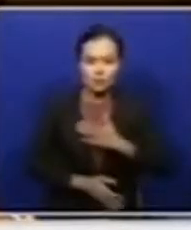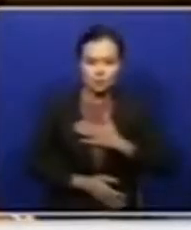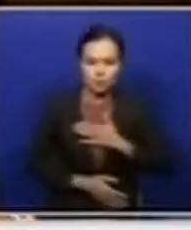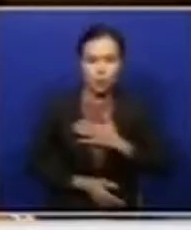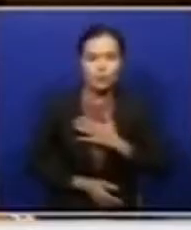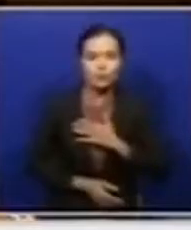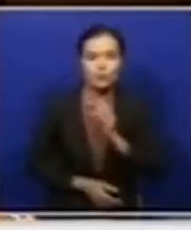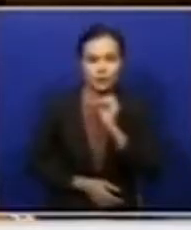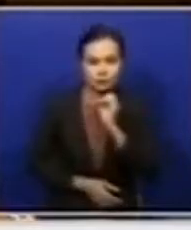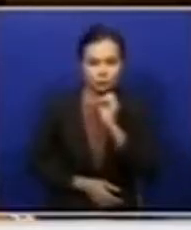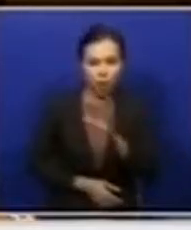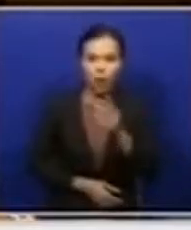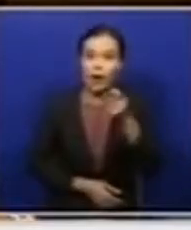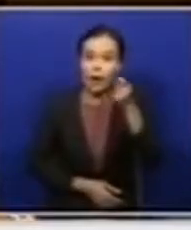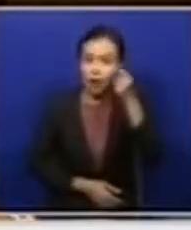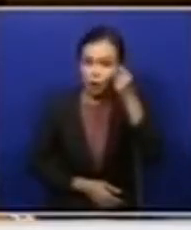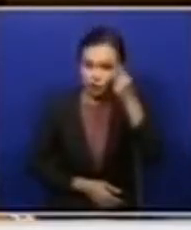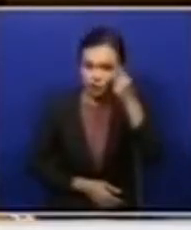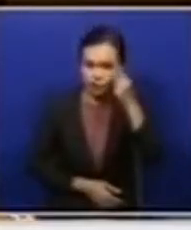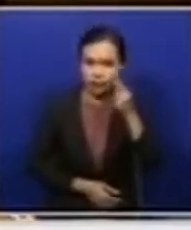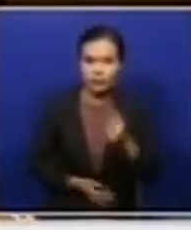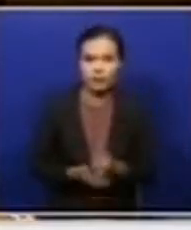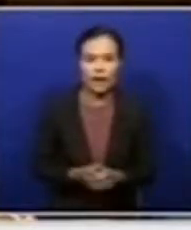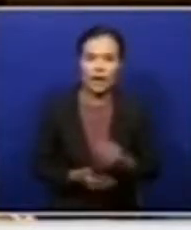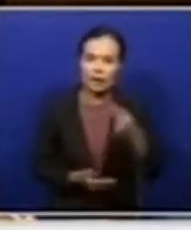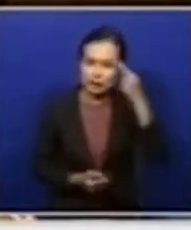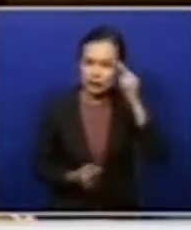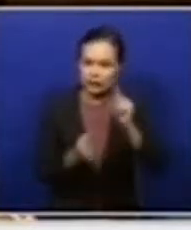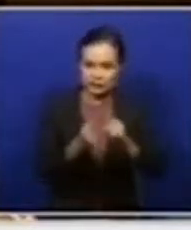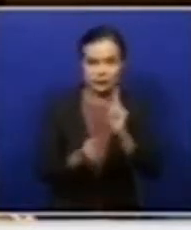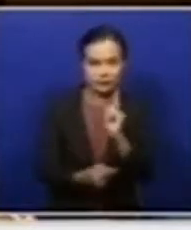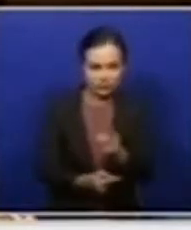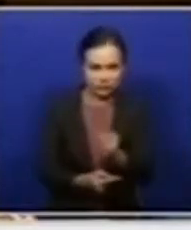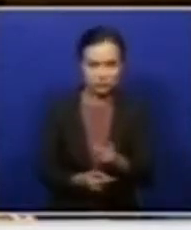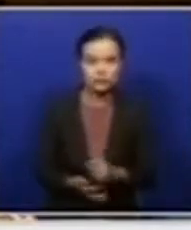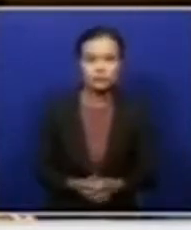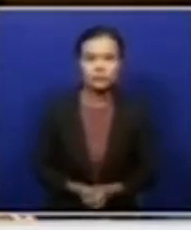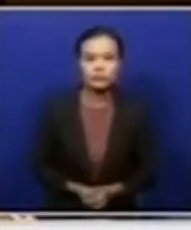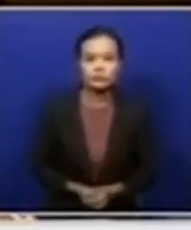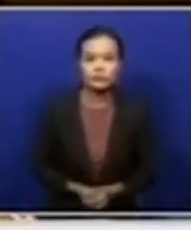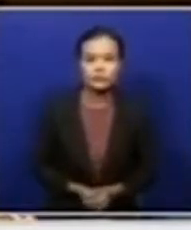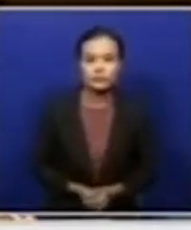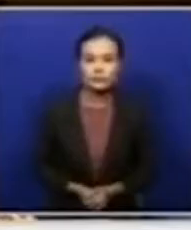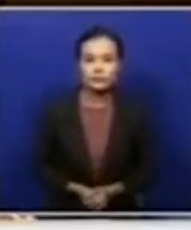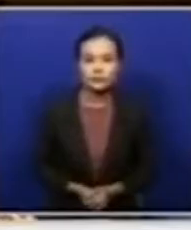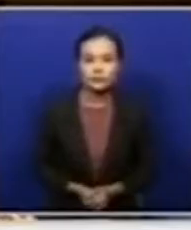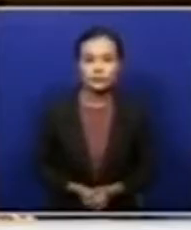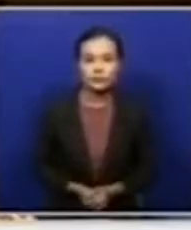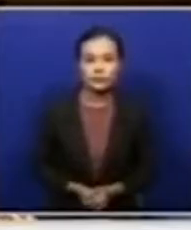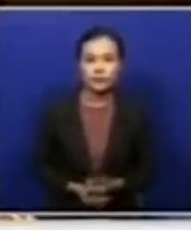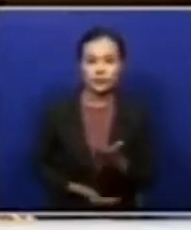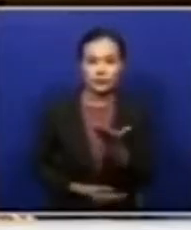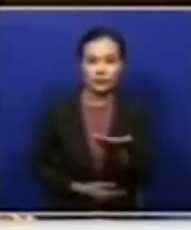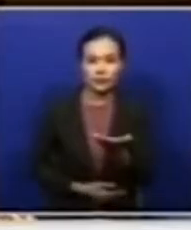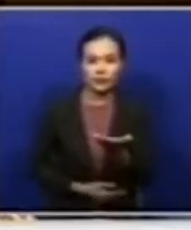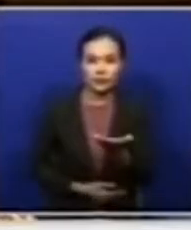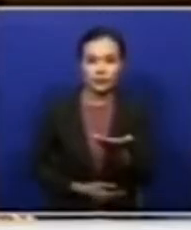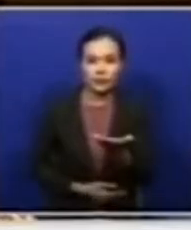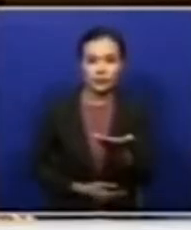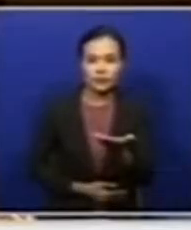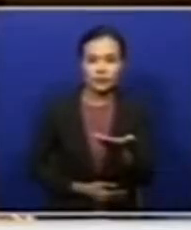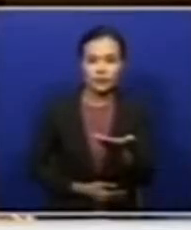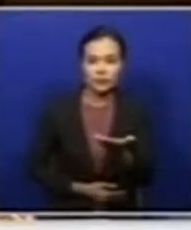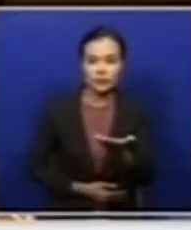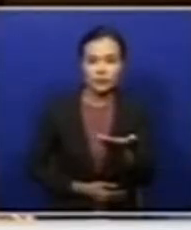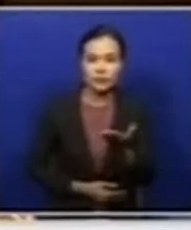าเราจำเป็นต้องคิดถึงเรื่องนี้จริงๆนะครับอย่างที่ท่านจุลพันธ์นะครับผู้อภิปรายก่อ